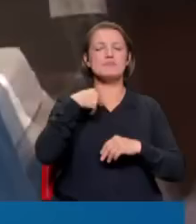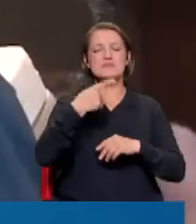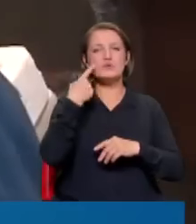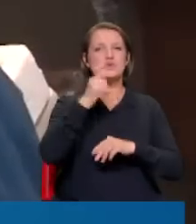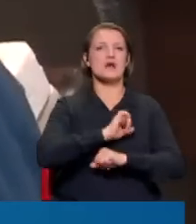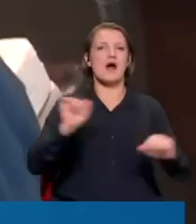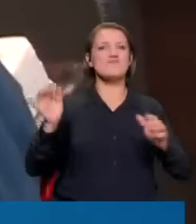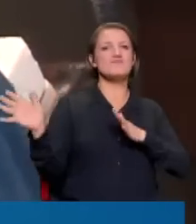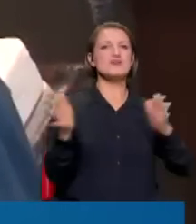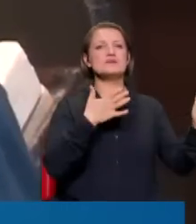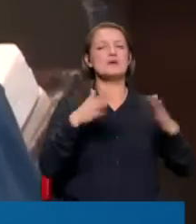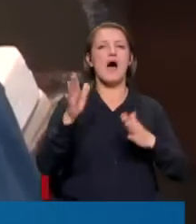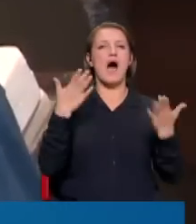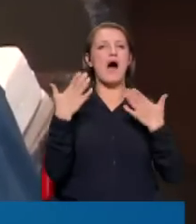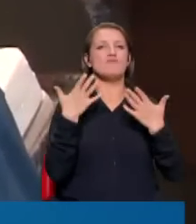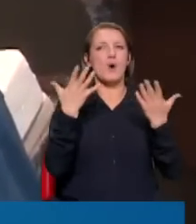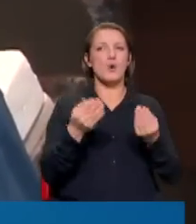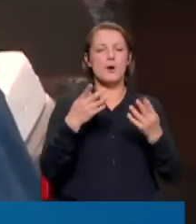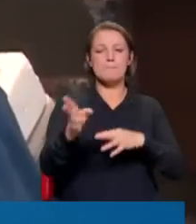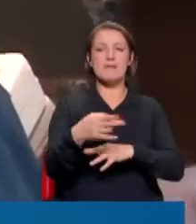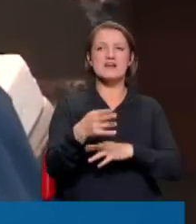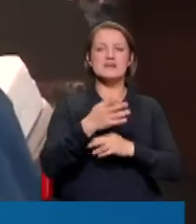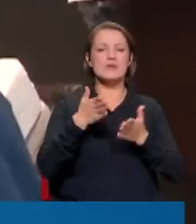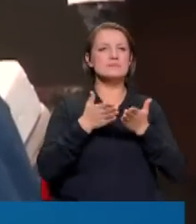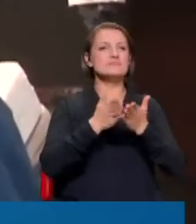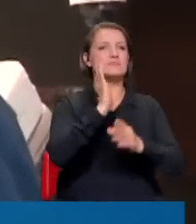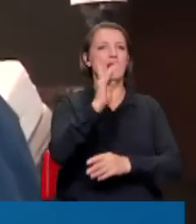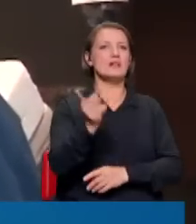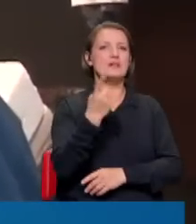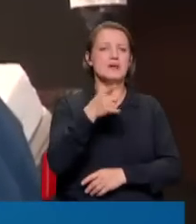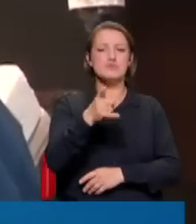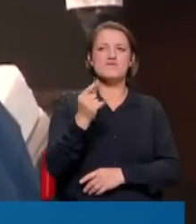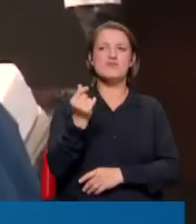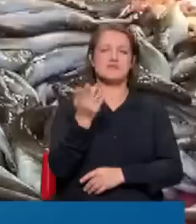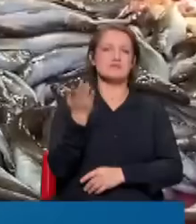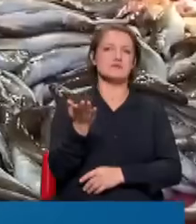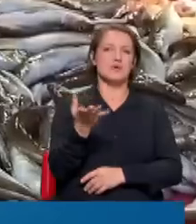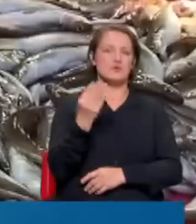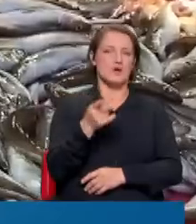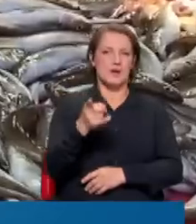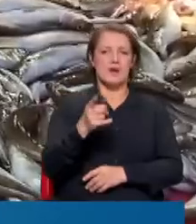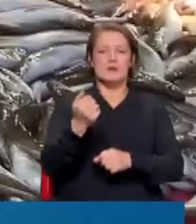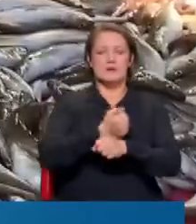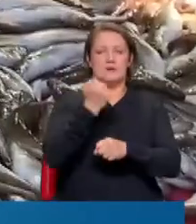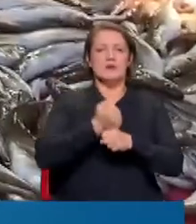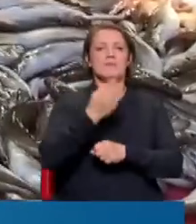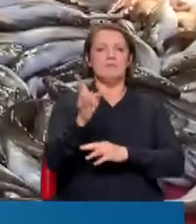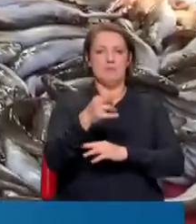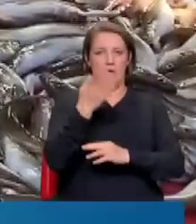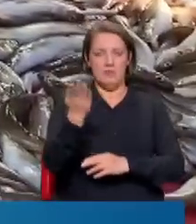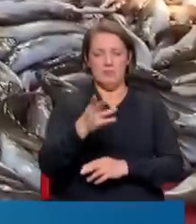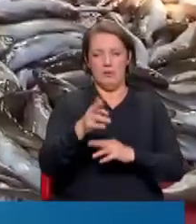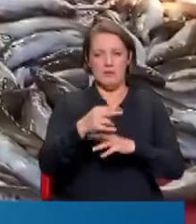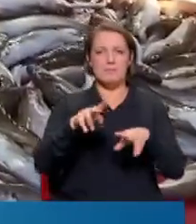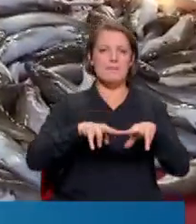etkiliyor fırtınalı havalar olunca balıkçılar denize açılayın Bunlar fiyatlara yansıyacaktır Zonguldak'taki balık tezgahları